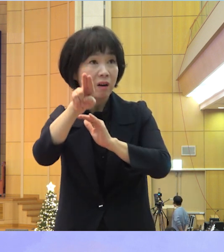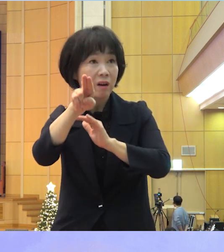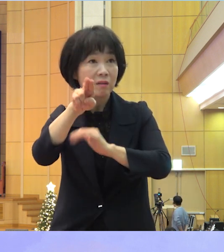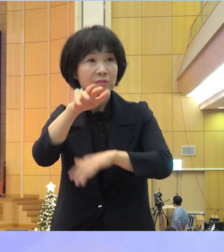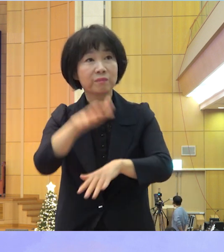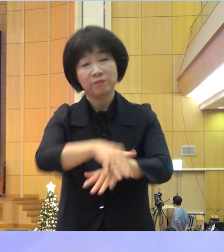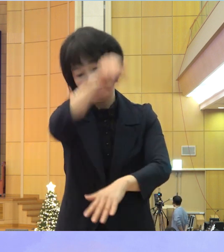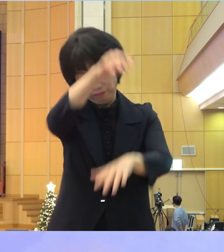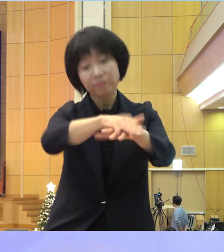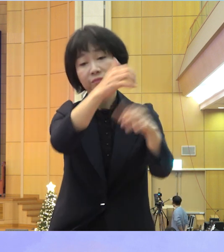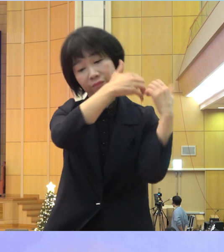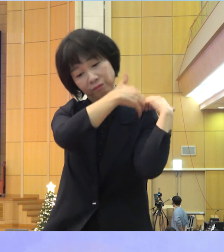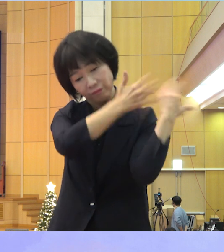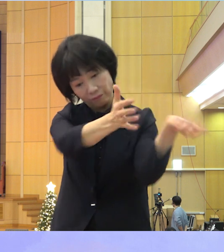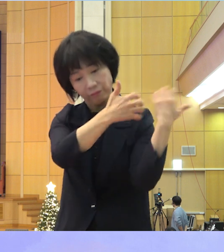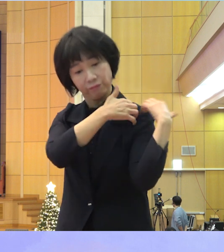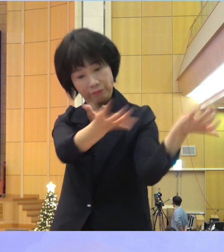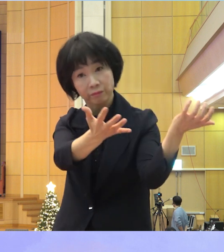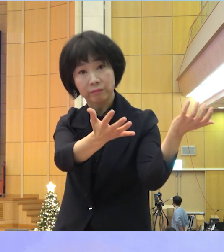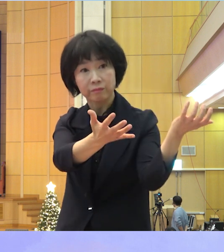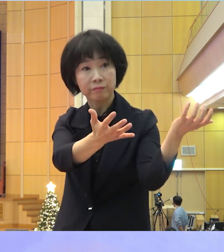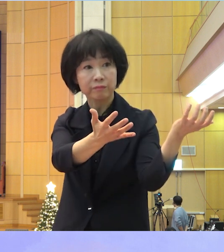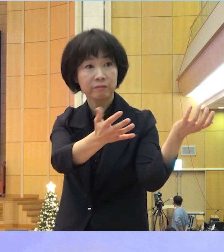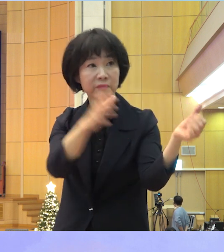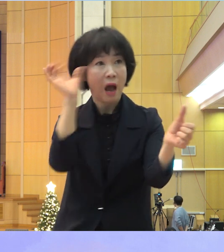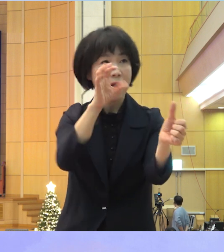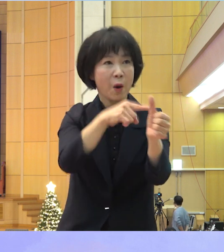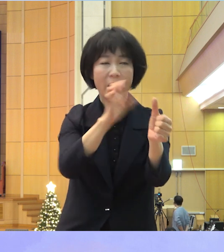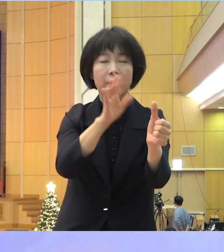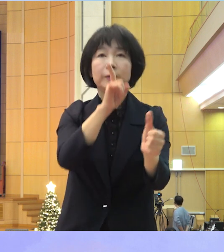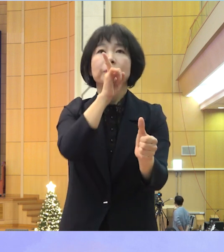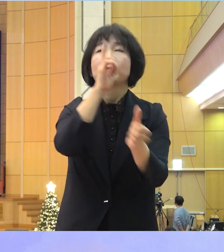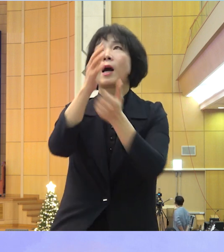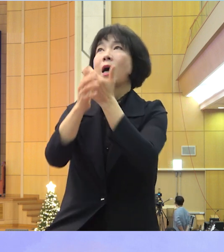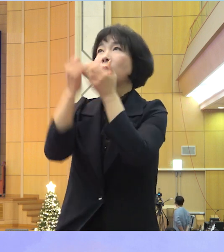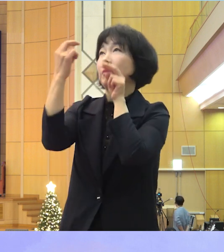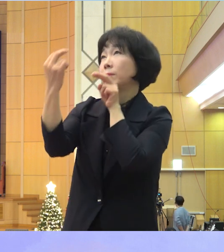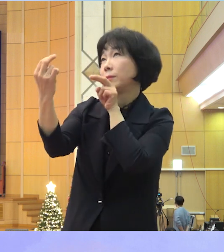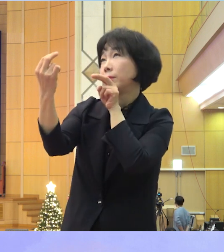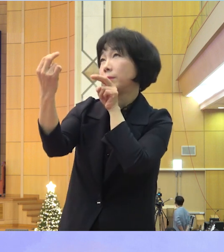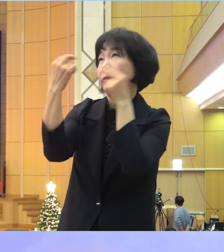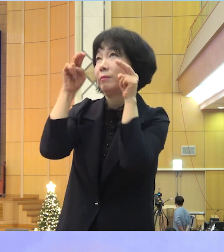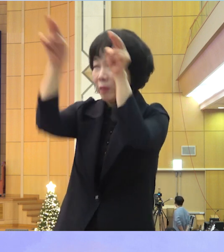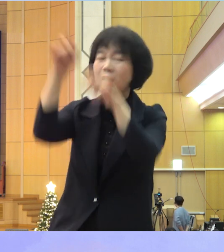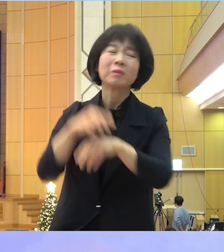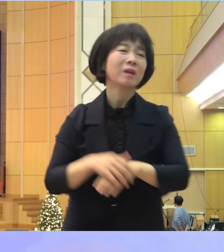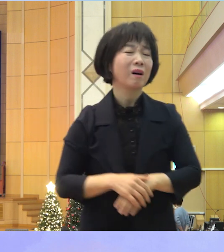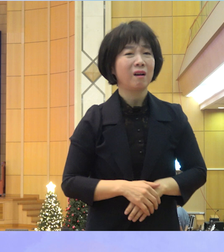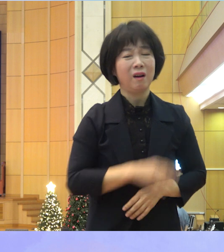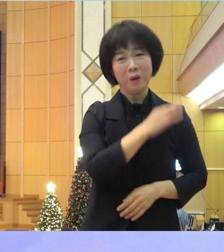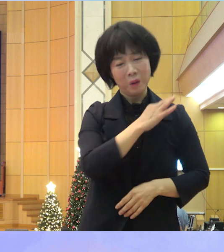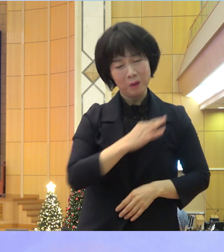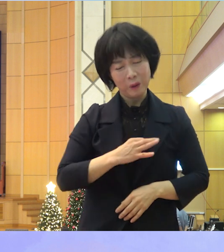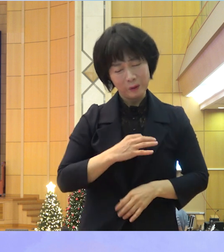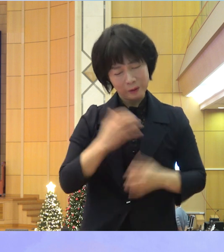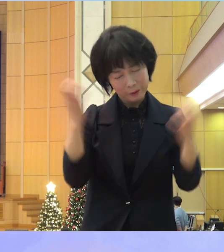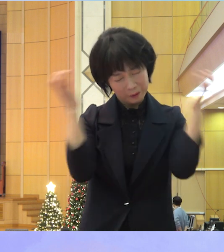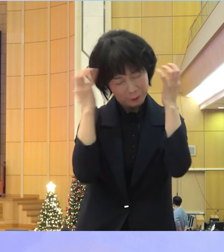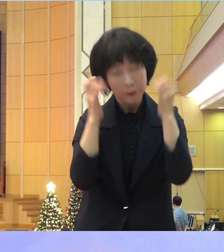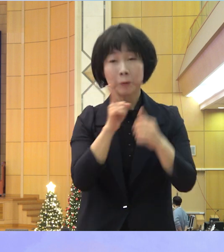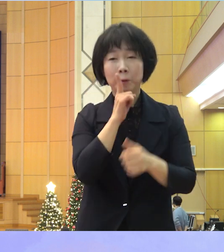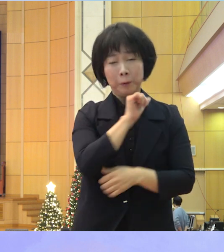주님께 기도하면서 그 엄청난 그 고난을 정말 막